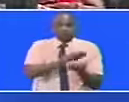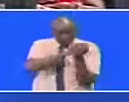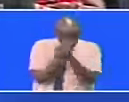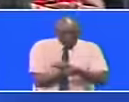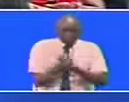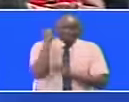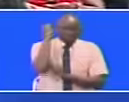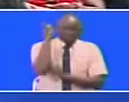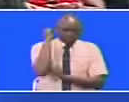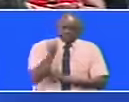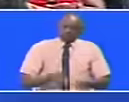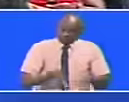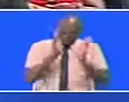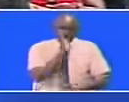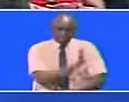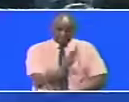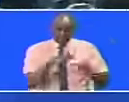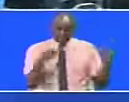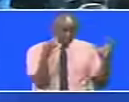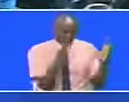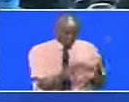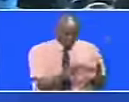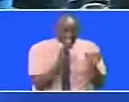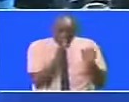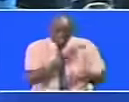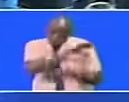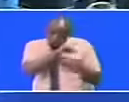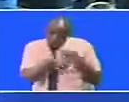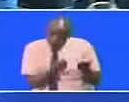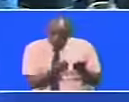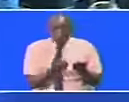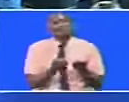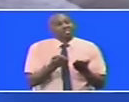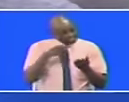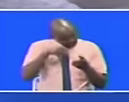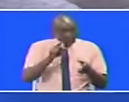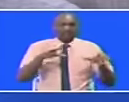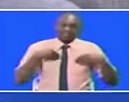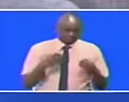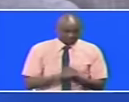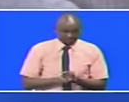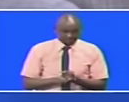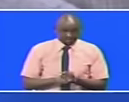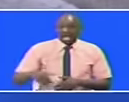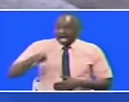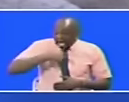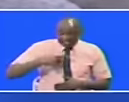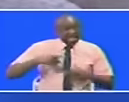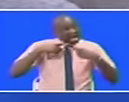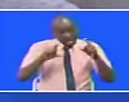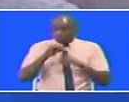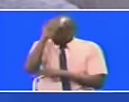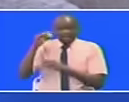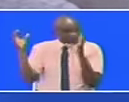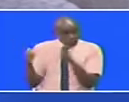sura ya siasa nchini iwapo mikakati ya wana upinzani itagonga ndipo. We will not allow Jubilee